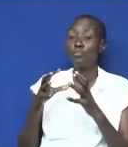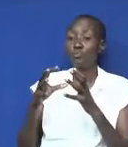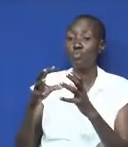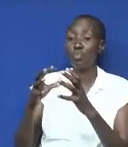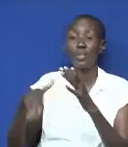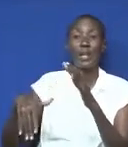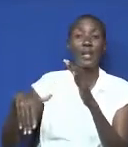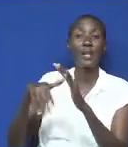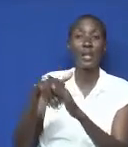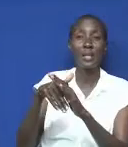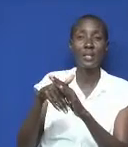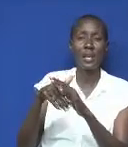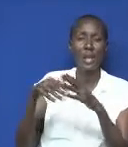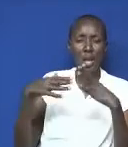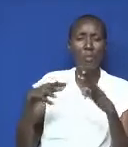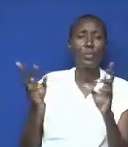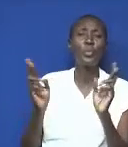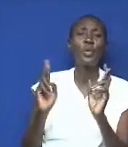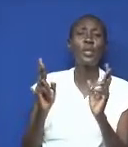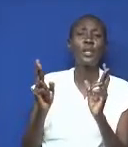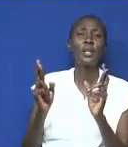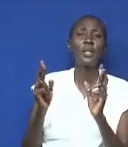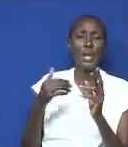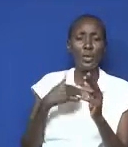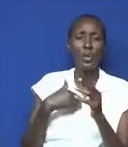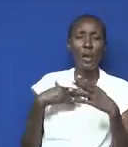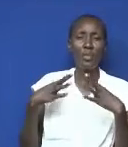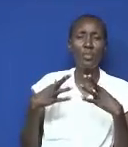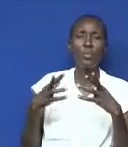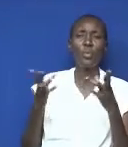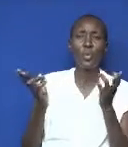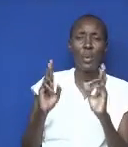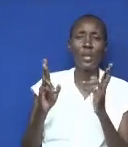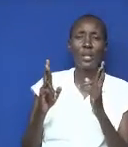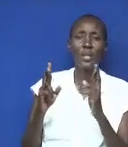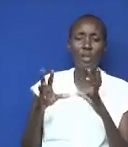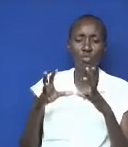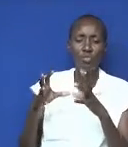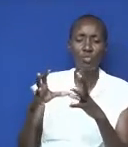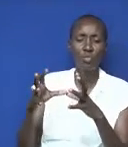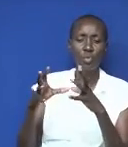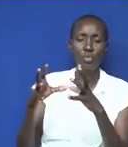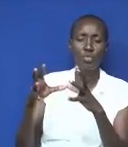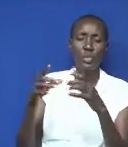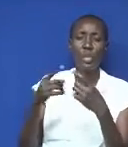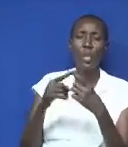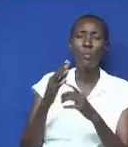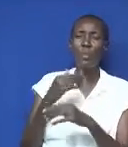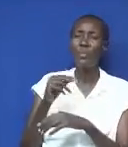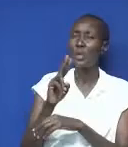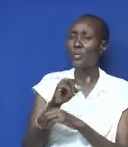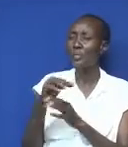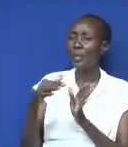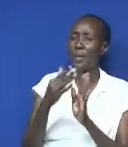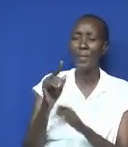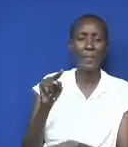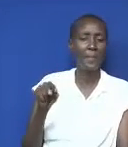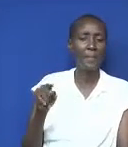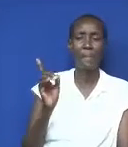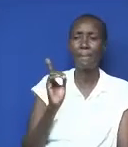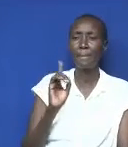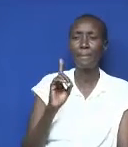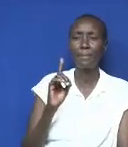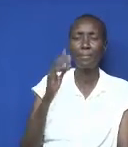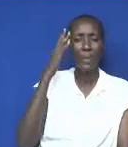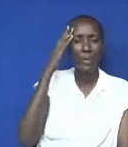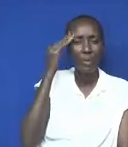ati tumekosa watu wa kukusukuma, wako wa kukusukuma na utasukumwa. Lakini hatutaki tutumia hiyo njia kwa sababu tulisema